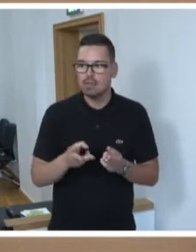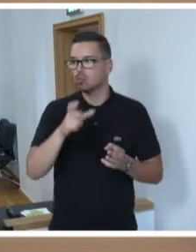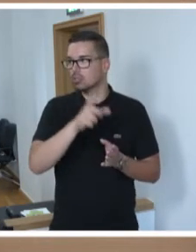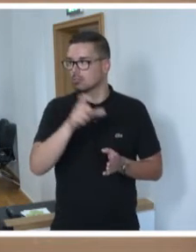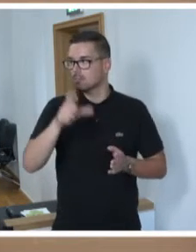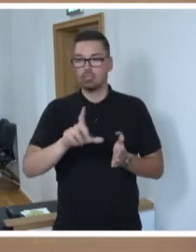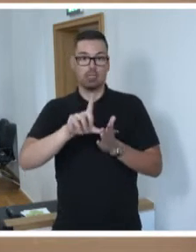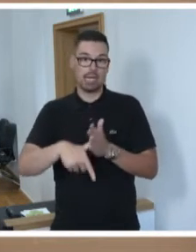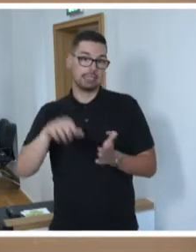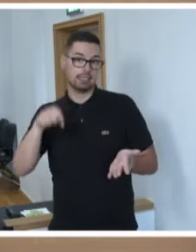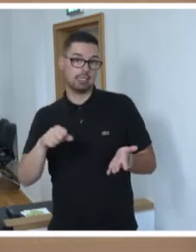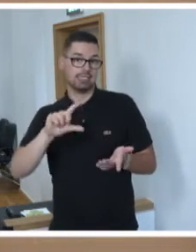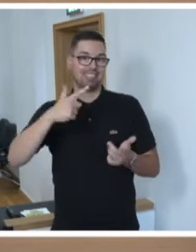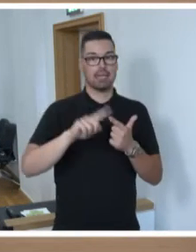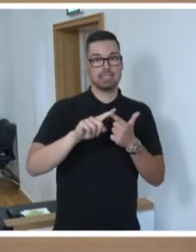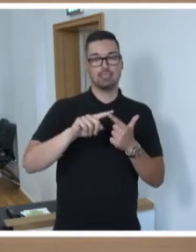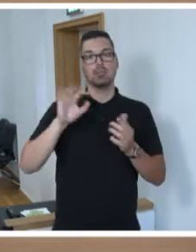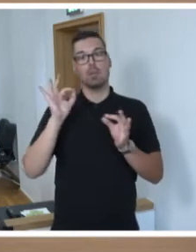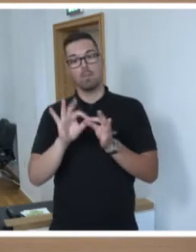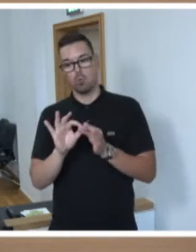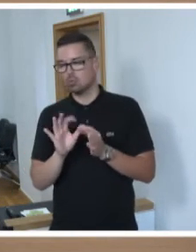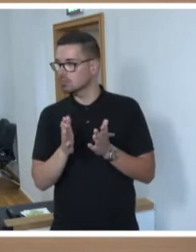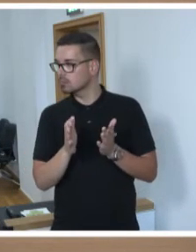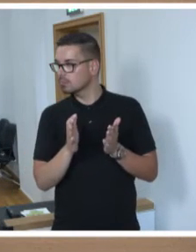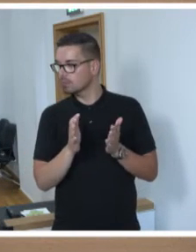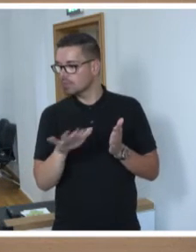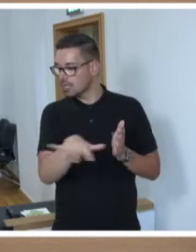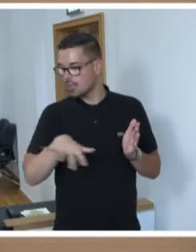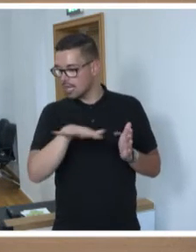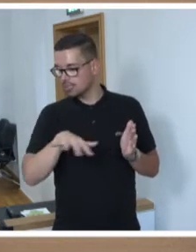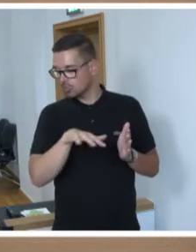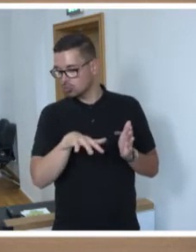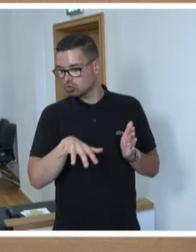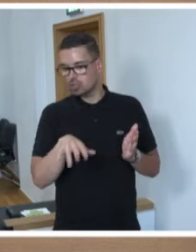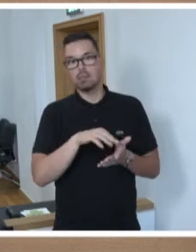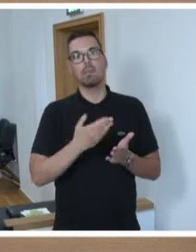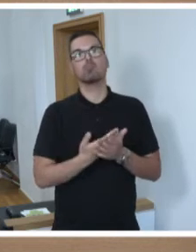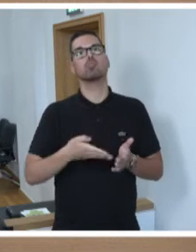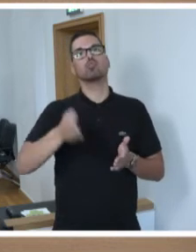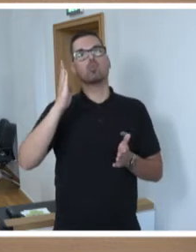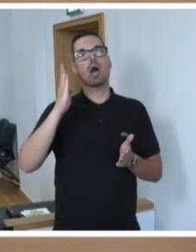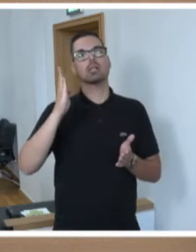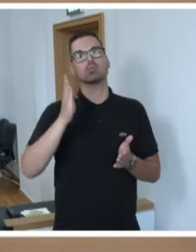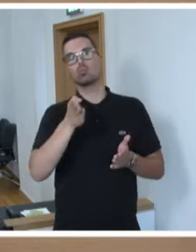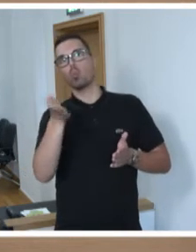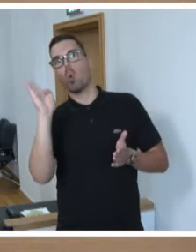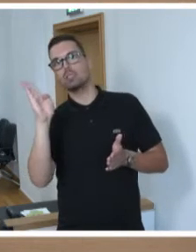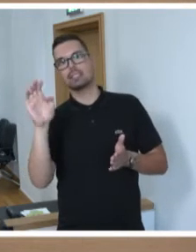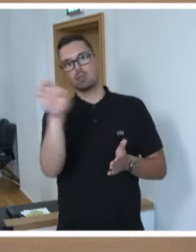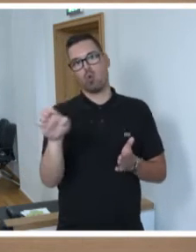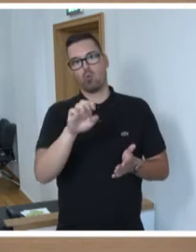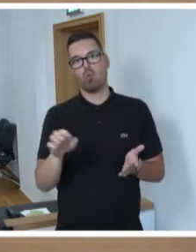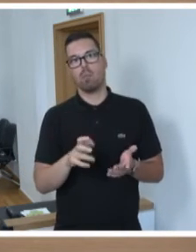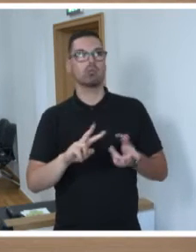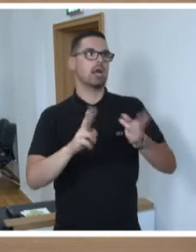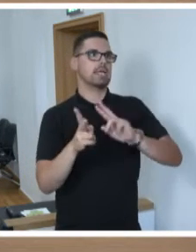zu leisten. Der zweite Punkt. Was bringt es in ländlichen Gebieten, zum Beispiel in Nordeuropa, in Osteuropa, in anderen Teilen der Welt, wenn